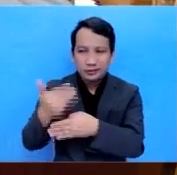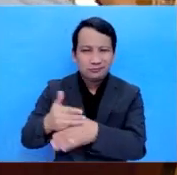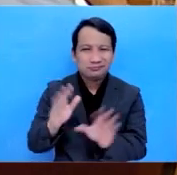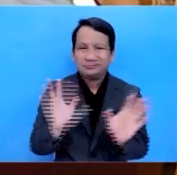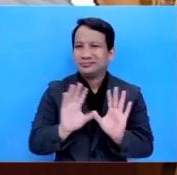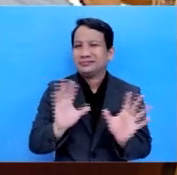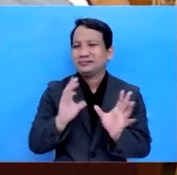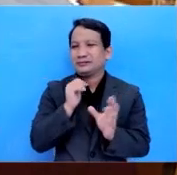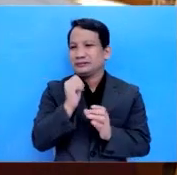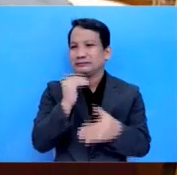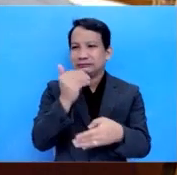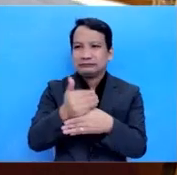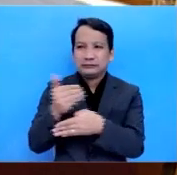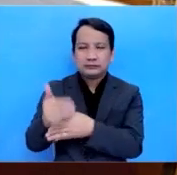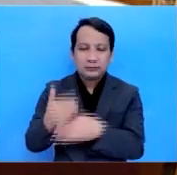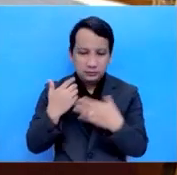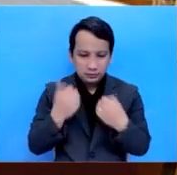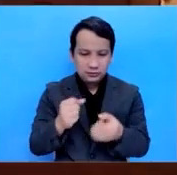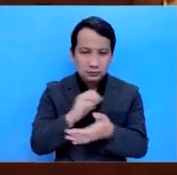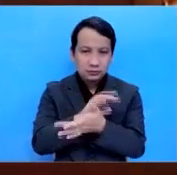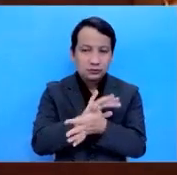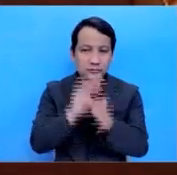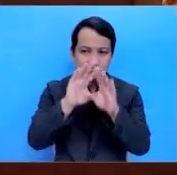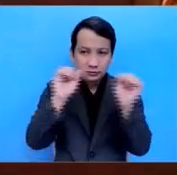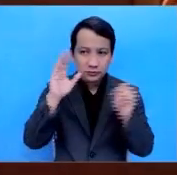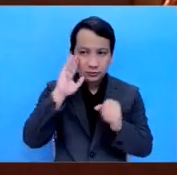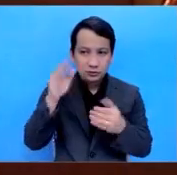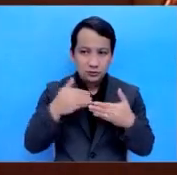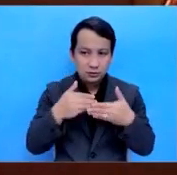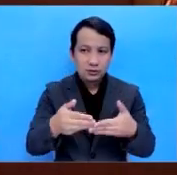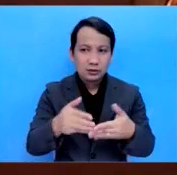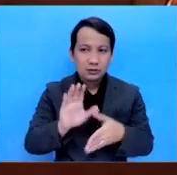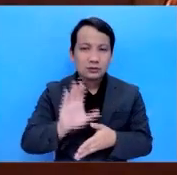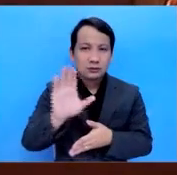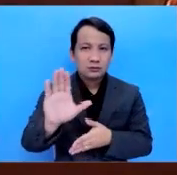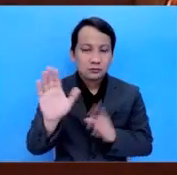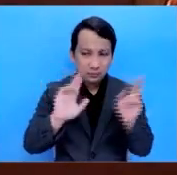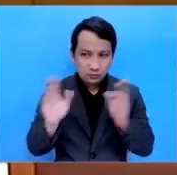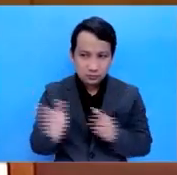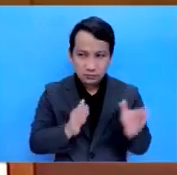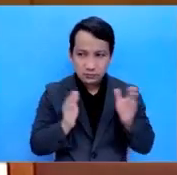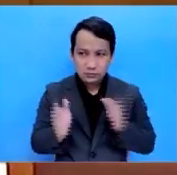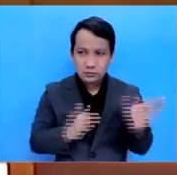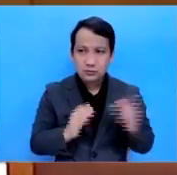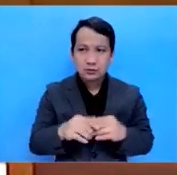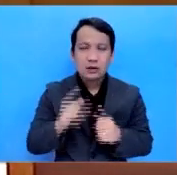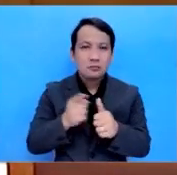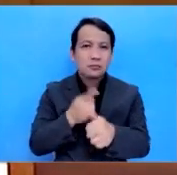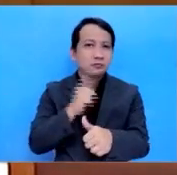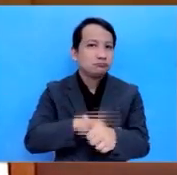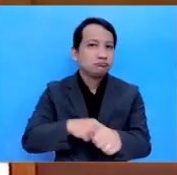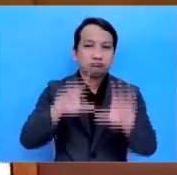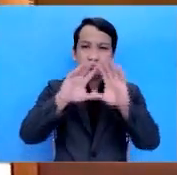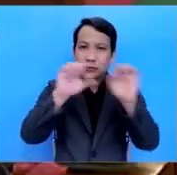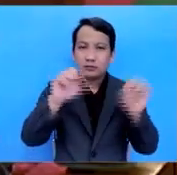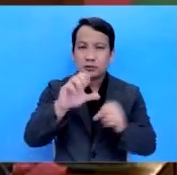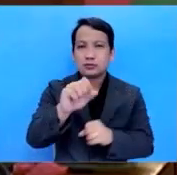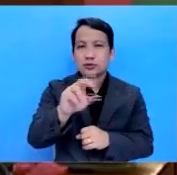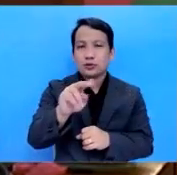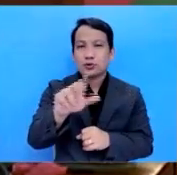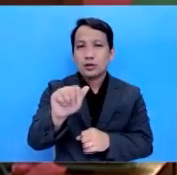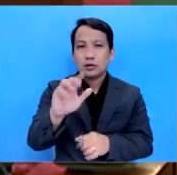Habang nagpapagaling sa COVID ang Pangulo, tuloy-tuloy naman ang paghahanda para sa kanyang kauna-unahang State of the Nation address sa